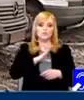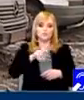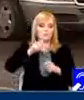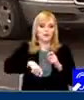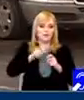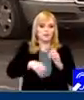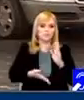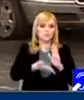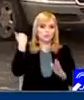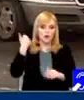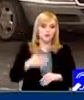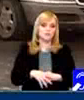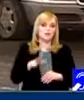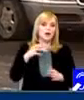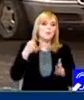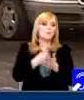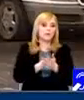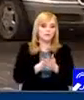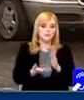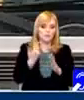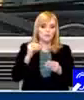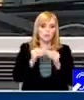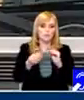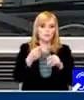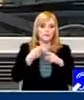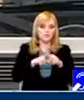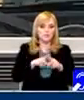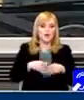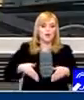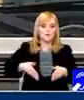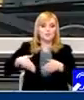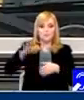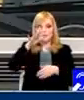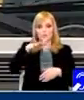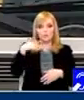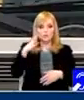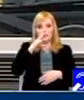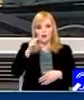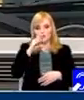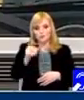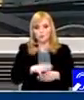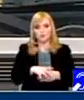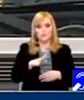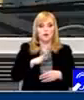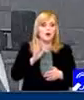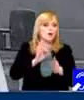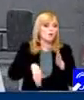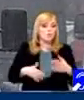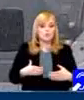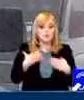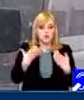de pe liniile de transport local până la eliminarea problemelor tehnice. Pe străzile Chișinăului sunt multe microbuze care se află într-o